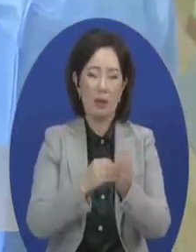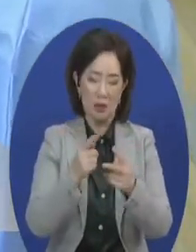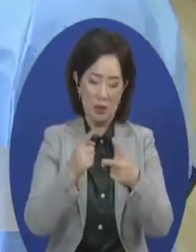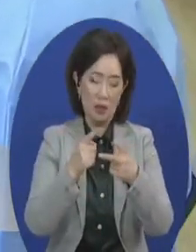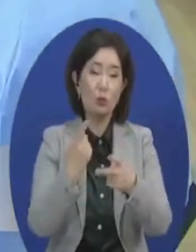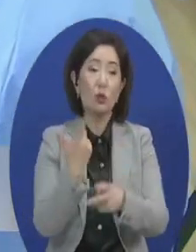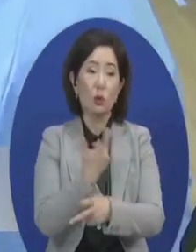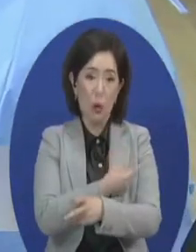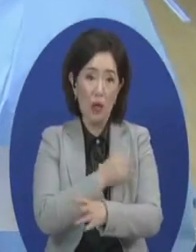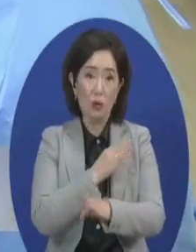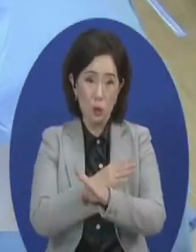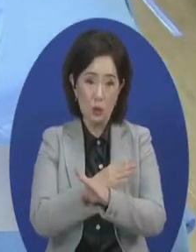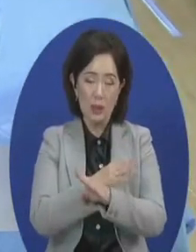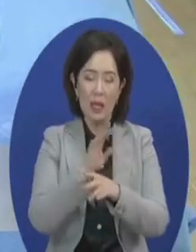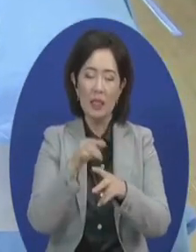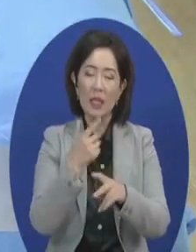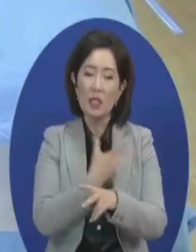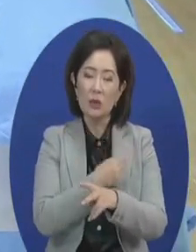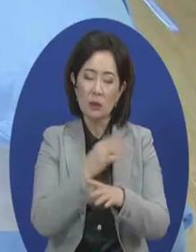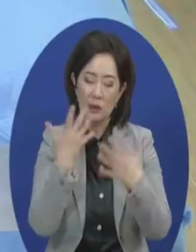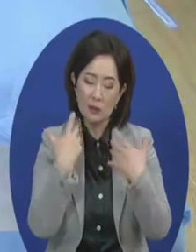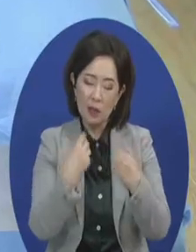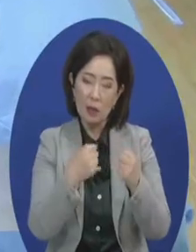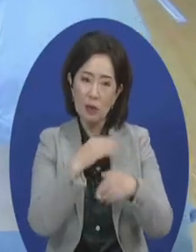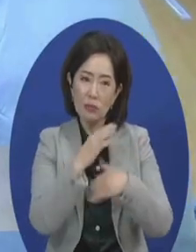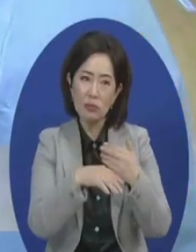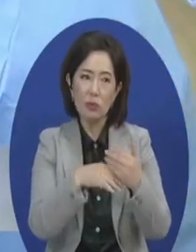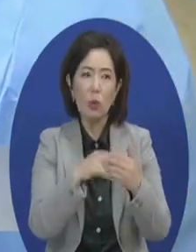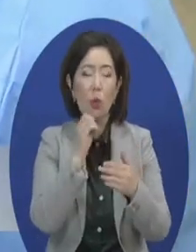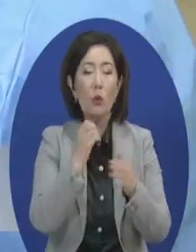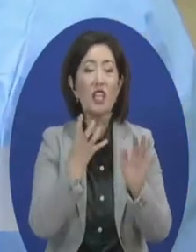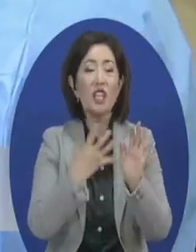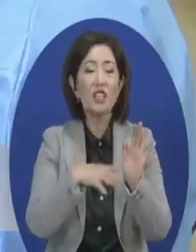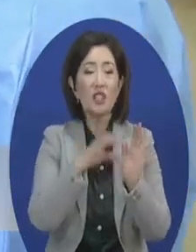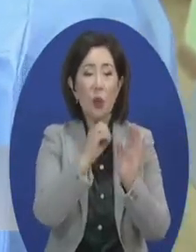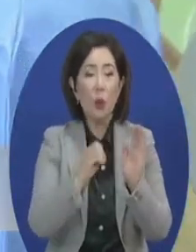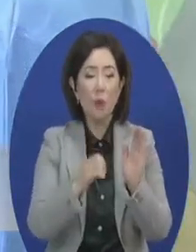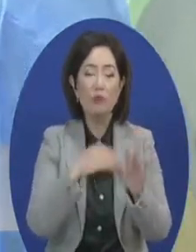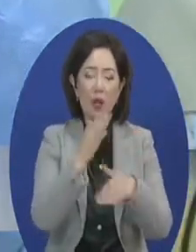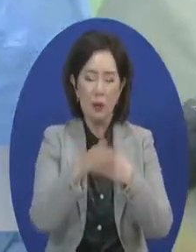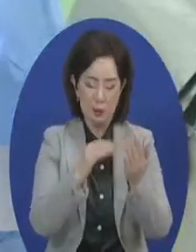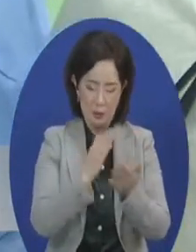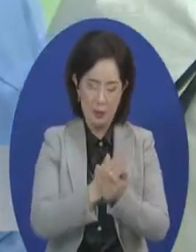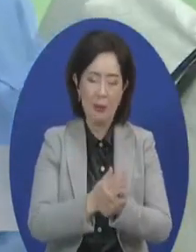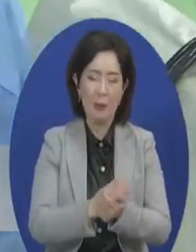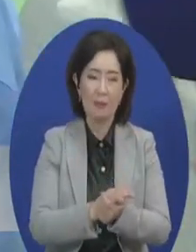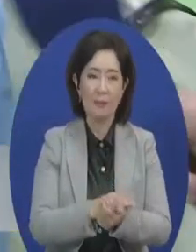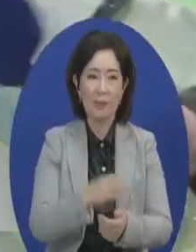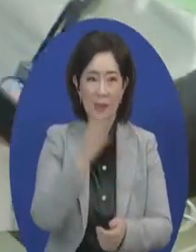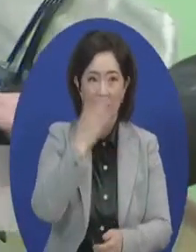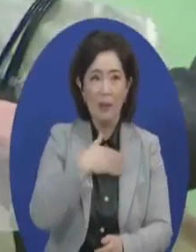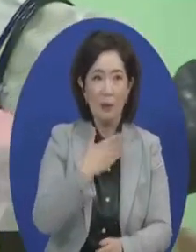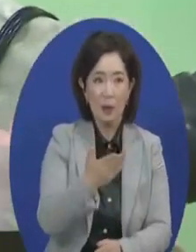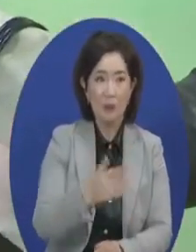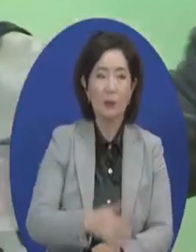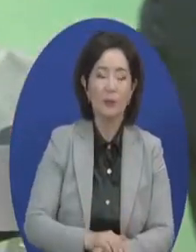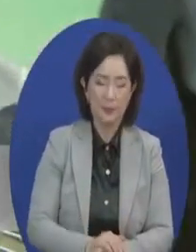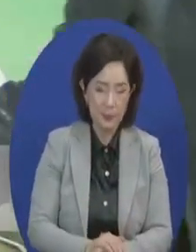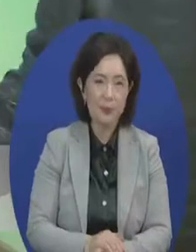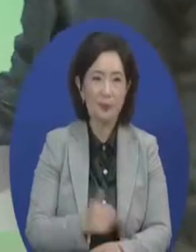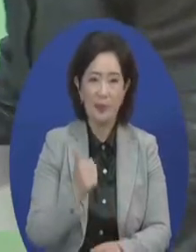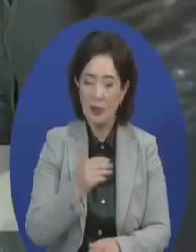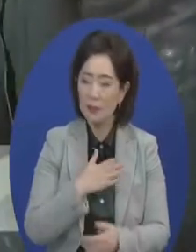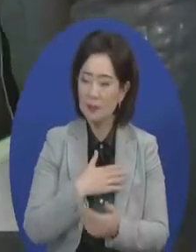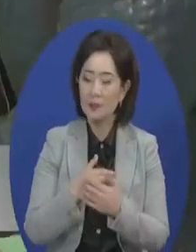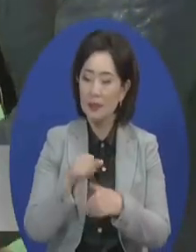ихний тундаа хамрагдсан. За ихний тунгийн тархлаажуулалт нэг 90% одоо явж байгаа юм байна. Сайн байна уу та? Сайн сайн